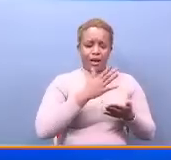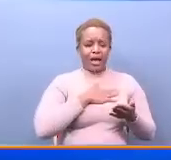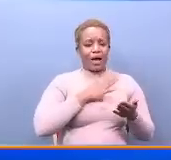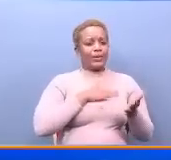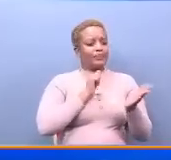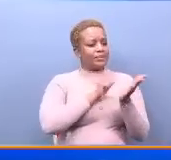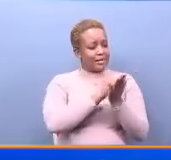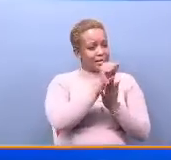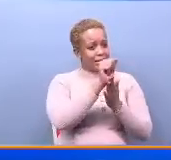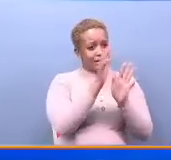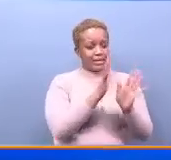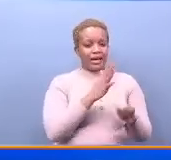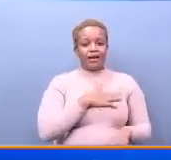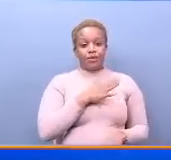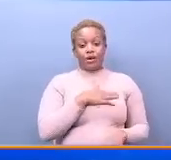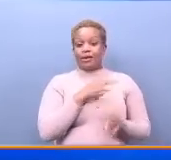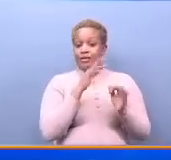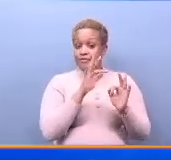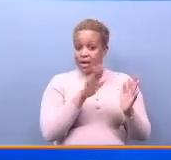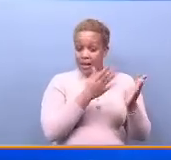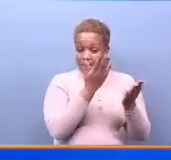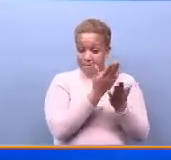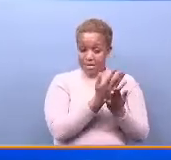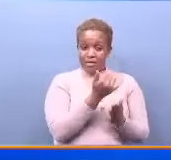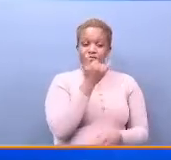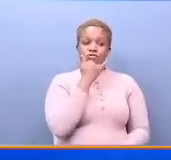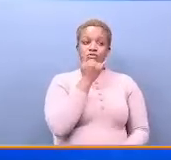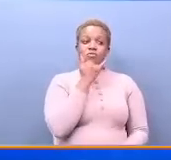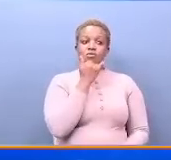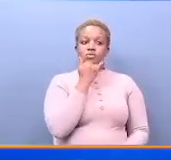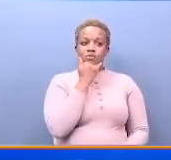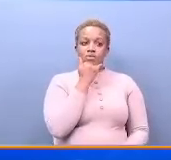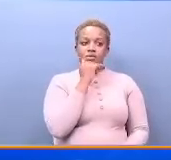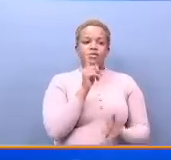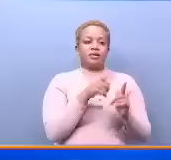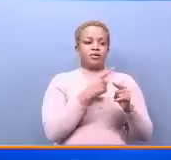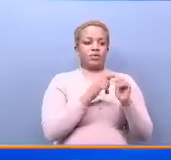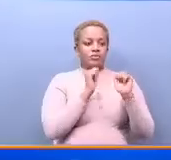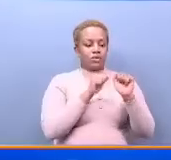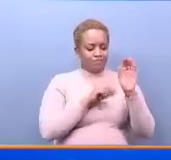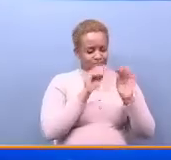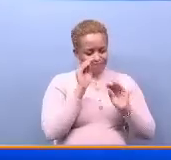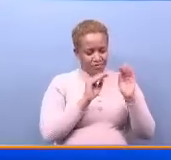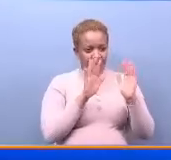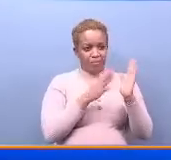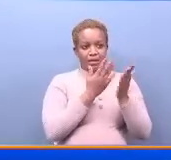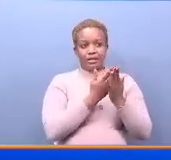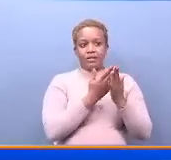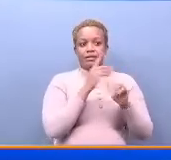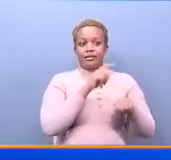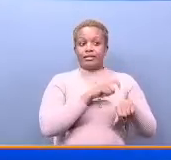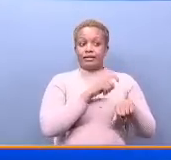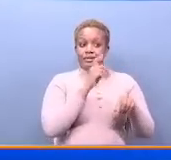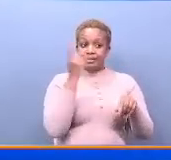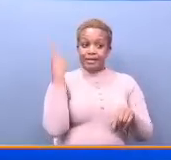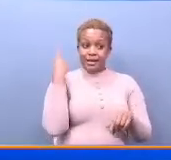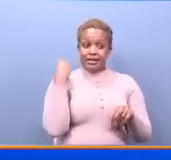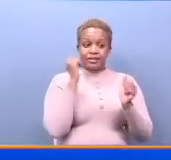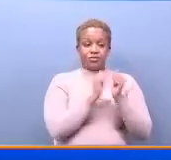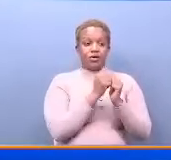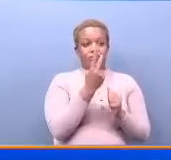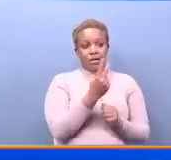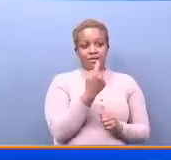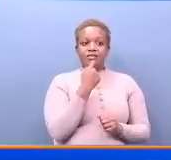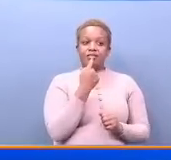maprinter. Kama ile appeal ya Mombasa ikienda vibaya, mara moja tukaanza kutengeneza appeal. Sote tarehe 12 tukiwa Mombasa, Supreme Court